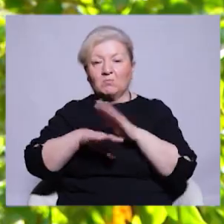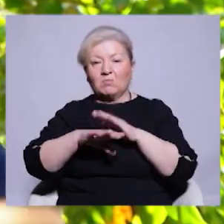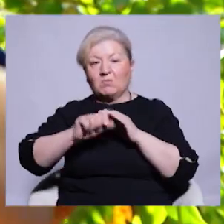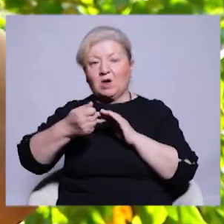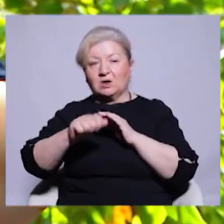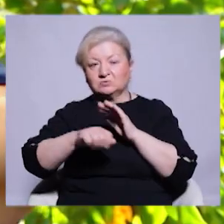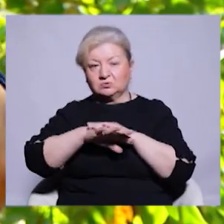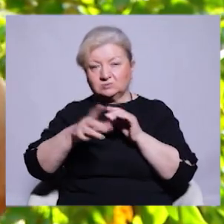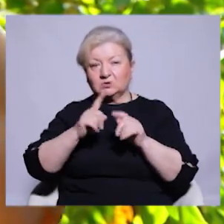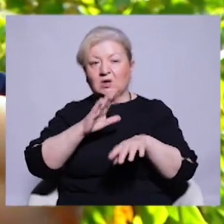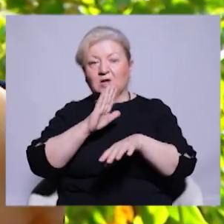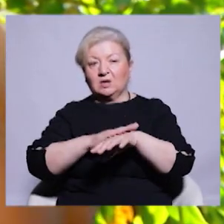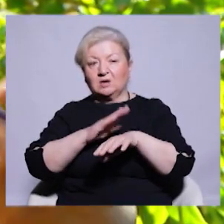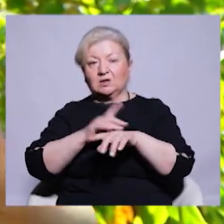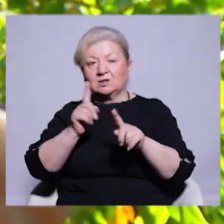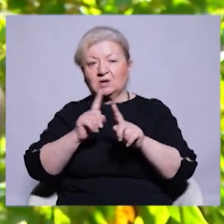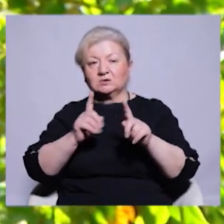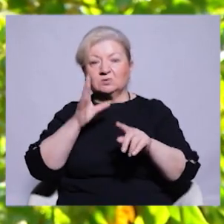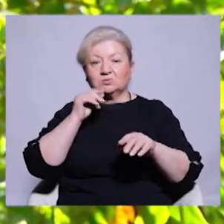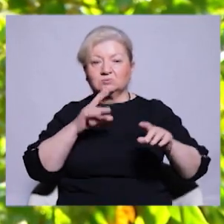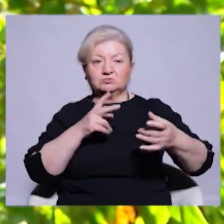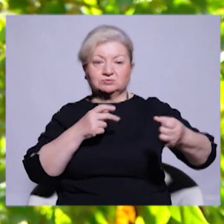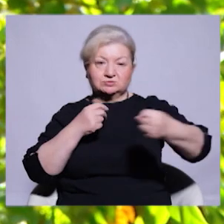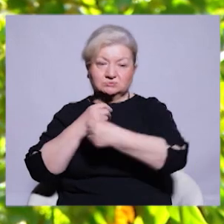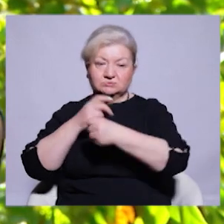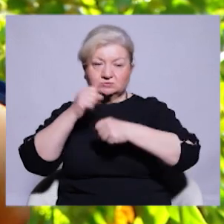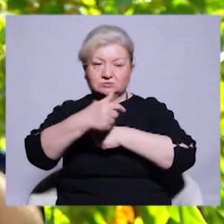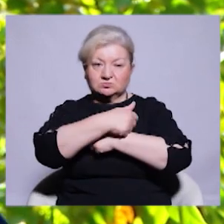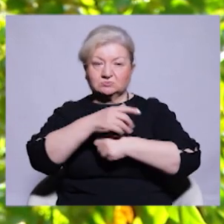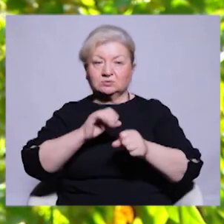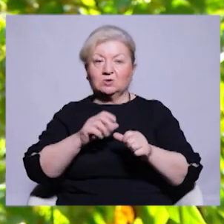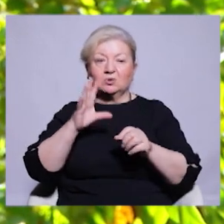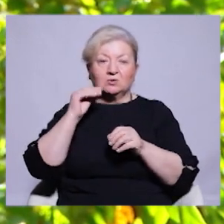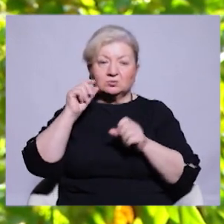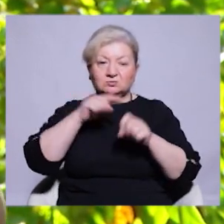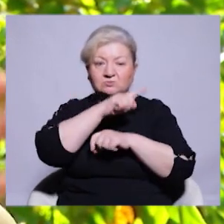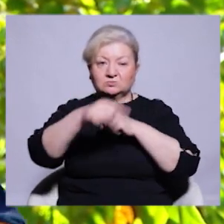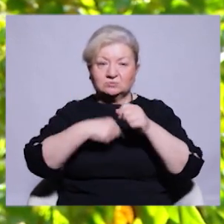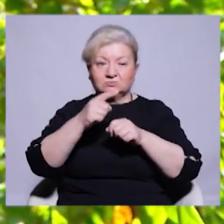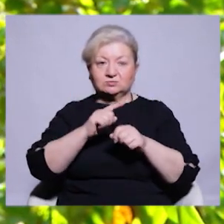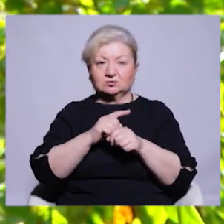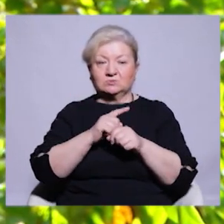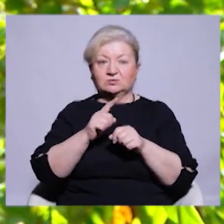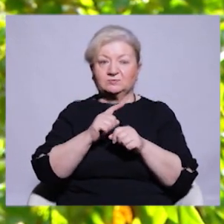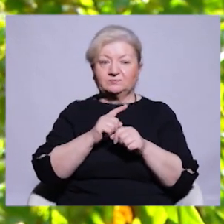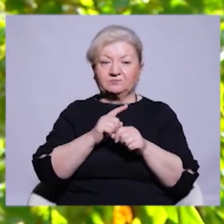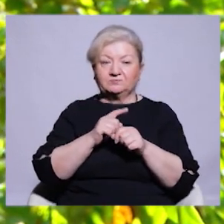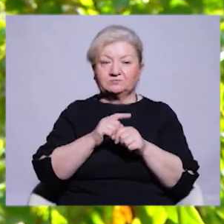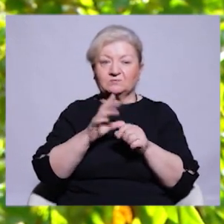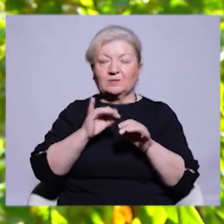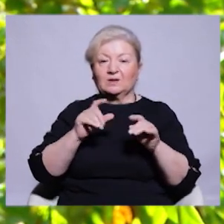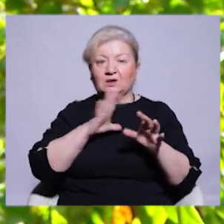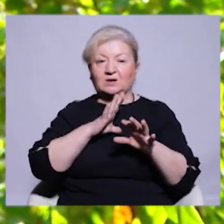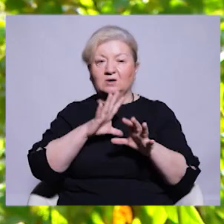ხელით. ანუ მარცხენა ხელი რაღაცა გარკვეულ პერიოდში ფარით შეეძლებოდა დაეფარა, მაშინ როდესაც მონასპარ ტოვებდა